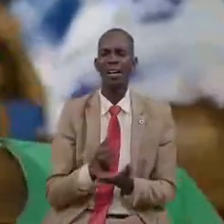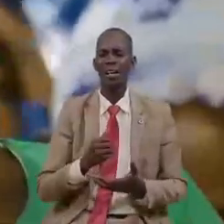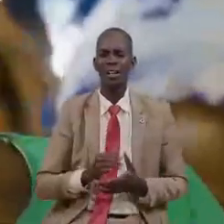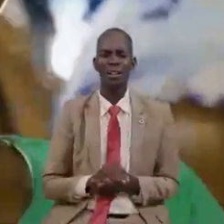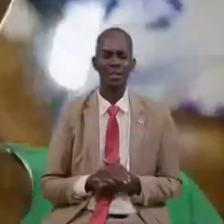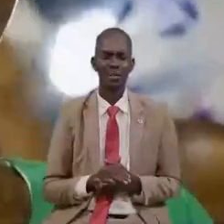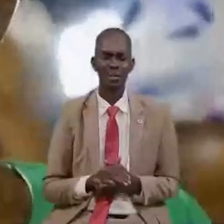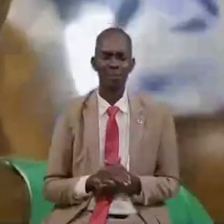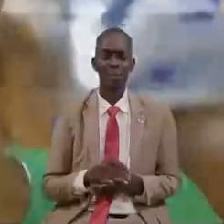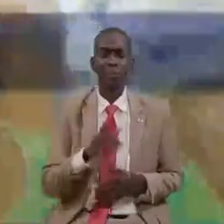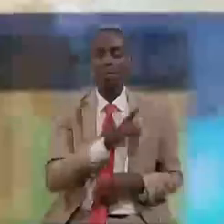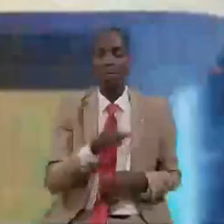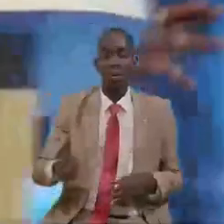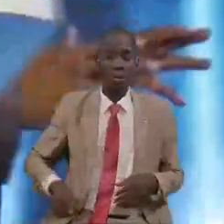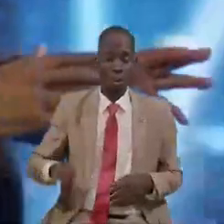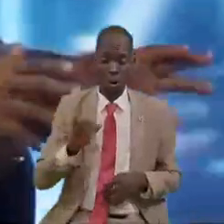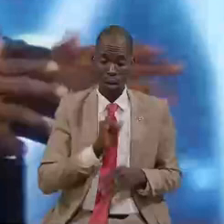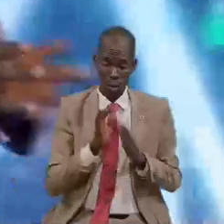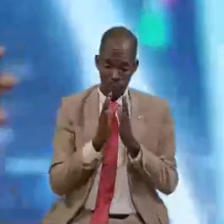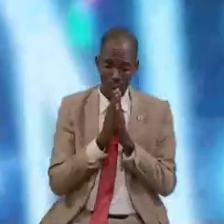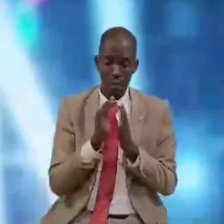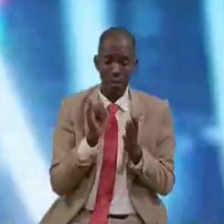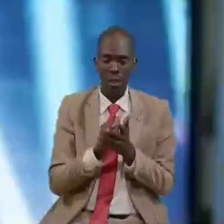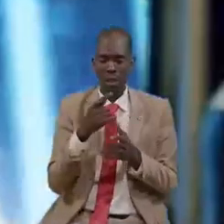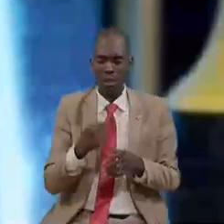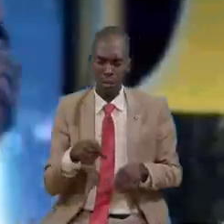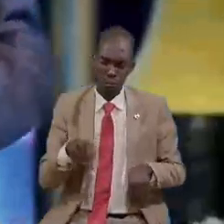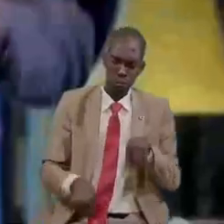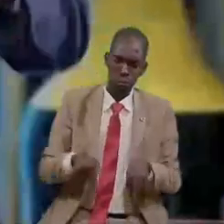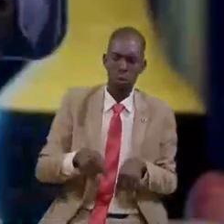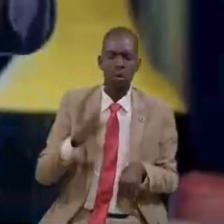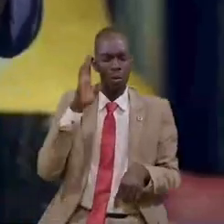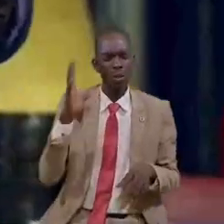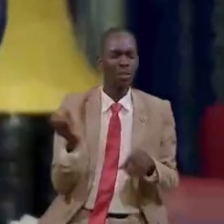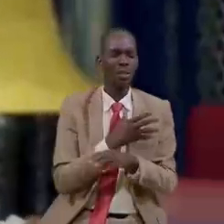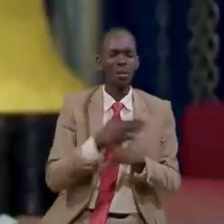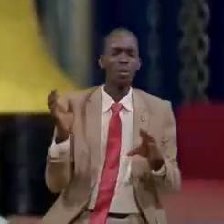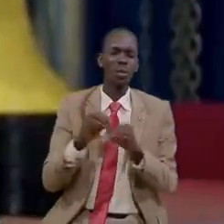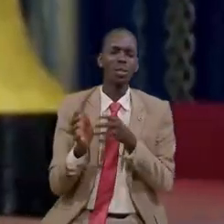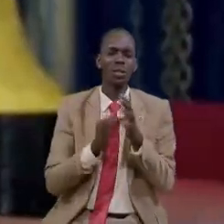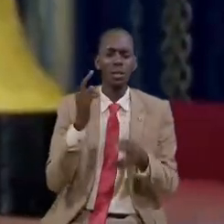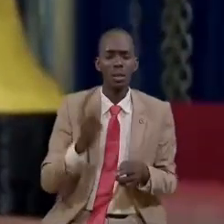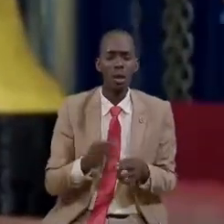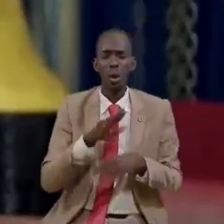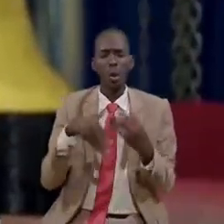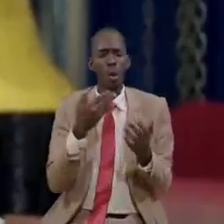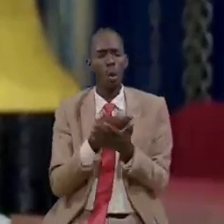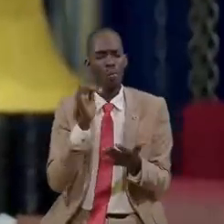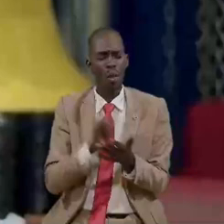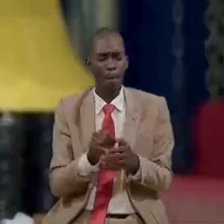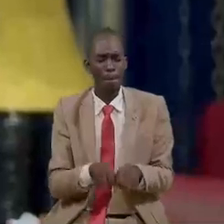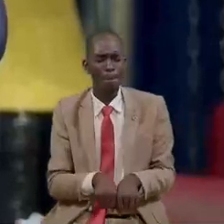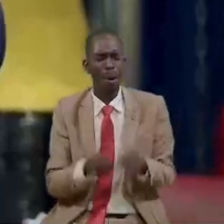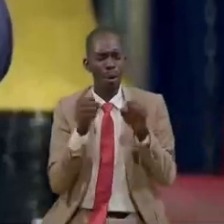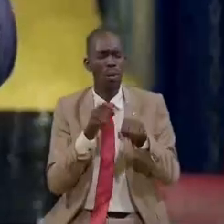je prie que la paralysie disparaisse, que les os fracturés, les os